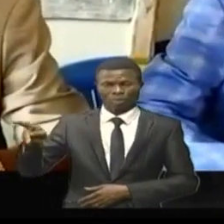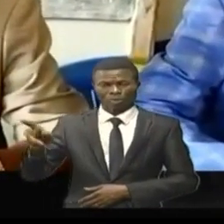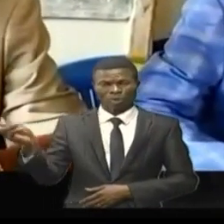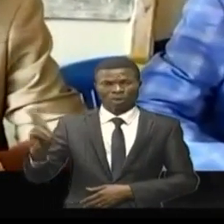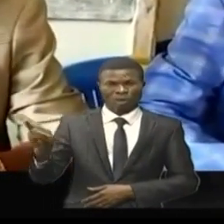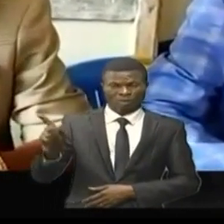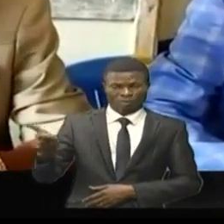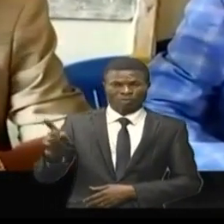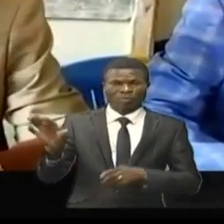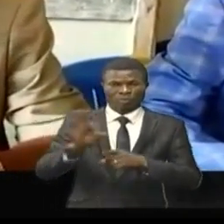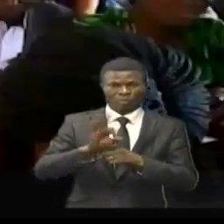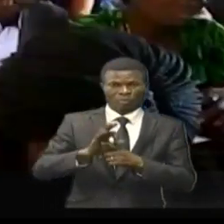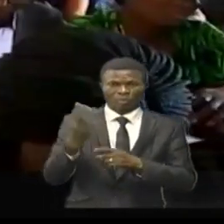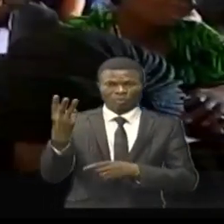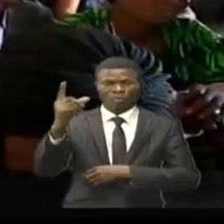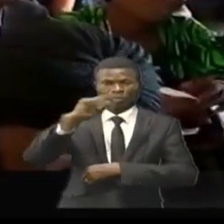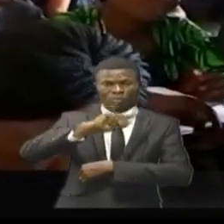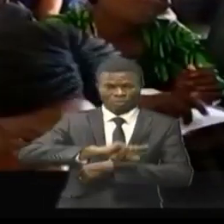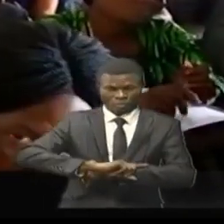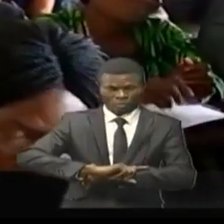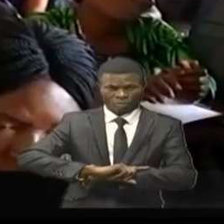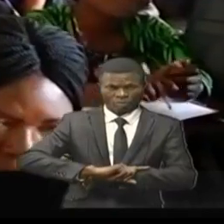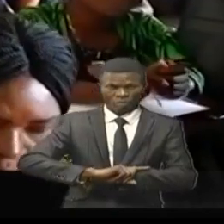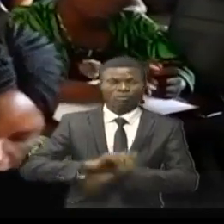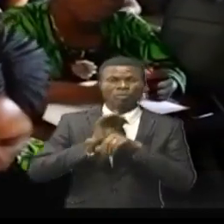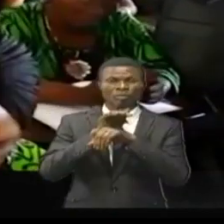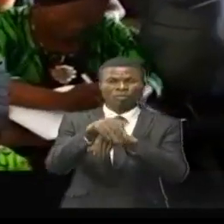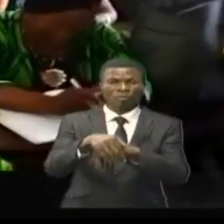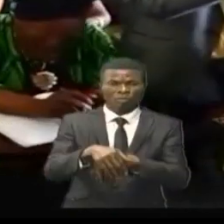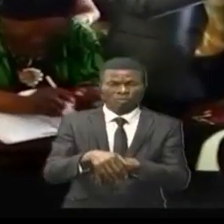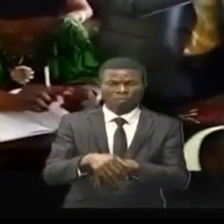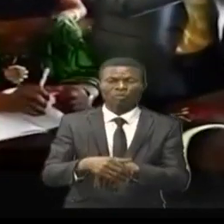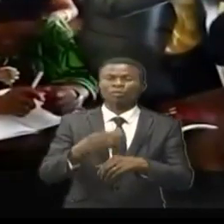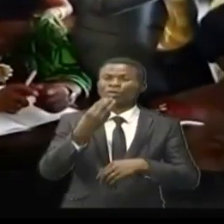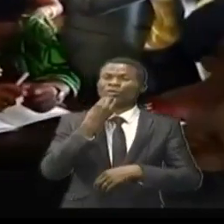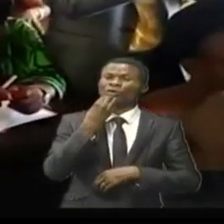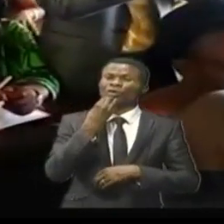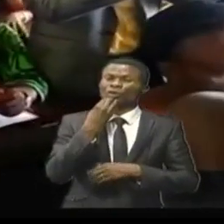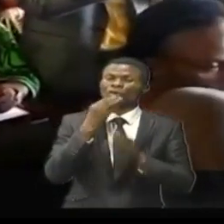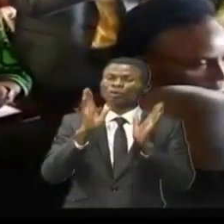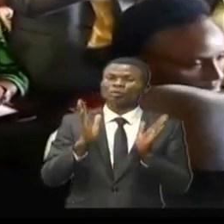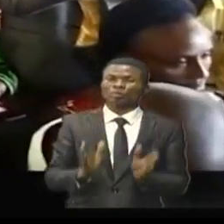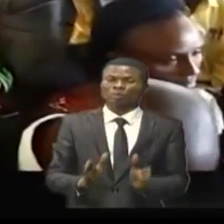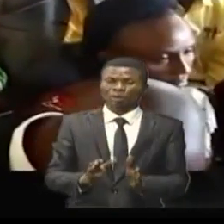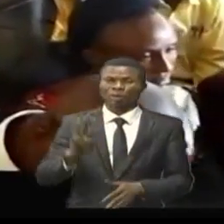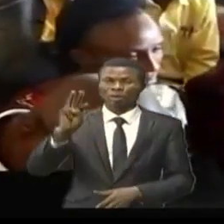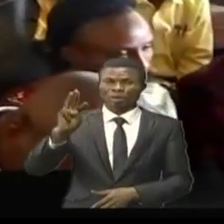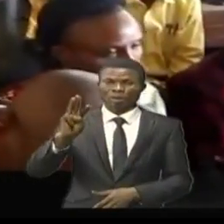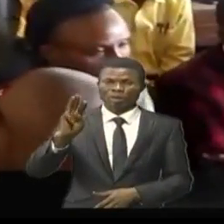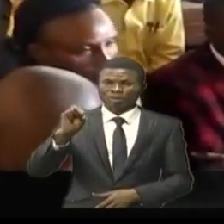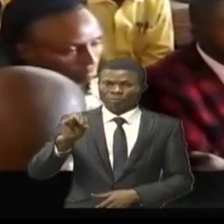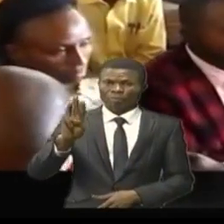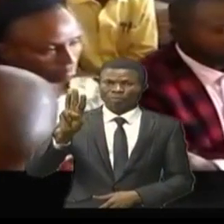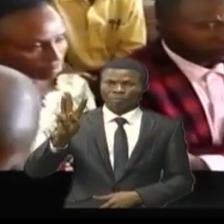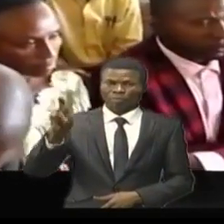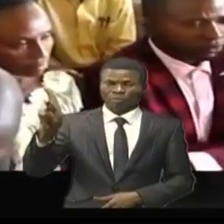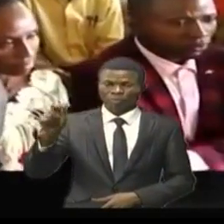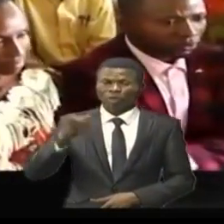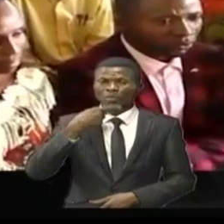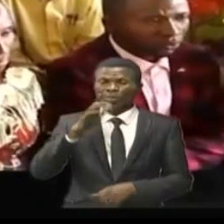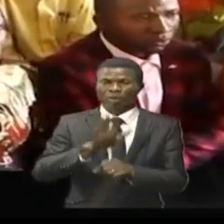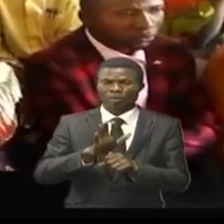Ces assises de 3 jours auxquelles participent ces autorités scolaires de Mouika vont graviter autour du